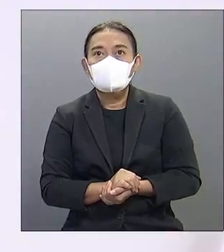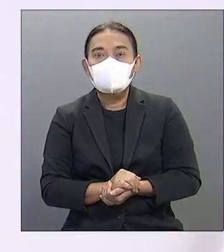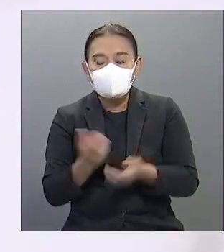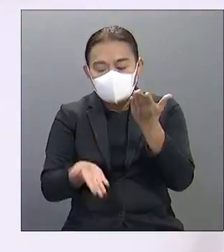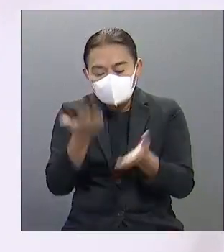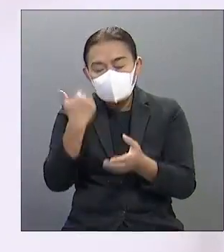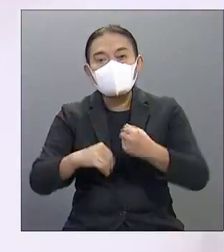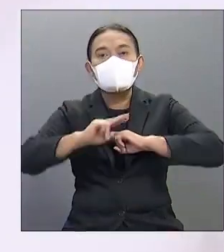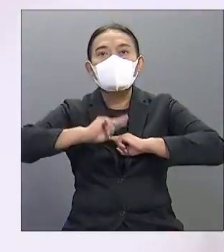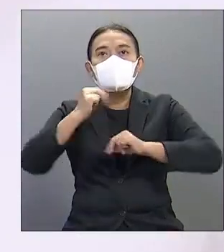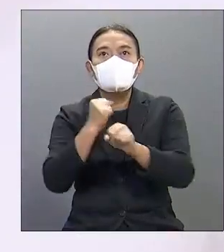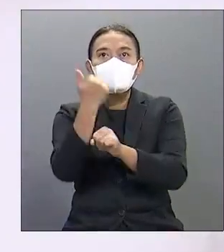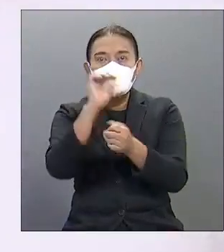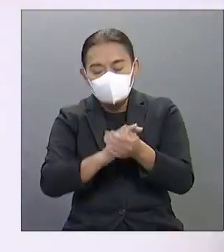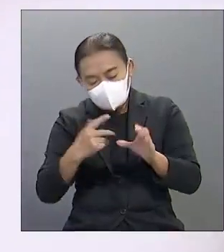ารักได้เลยนะคะ